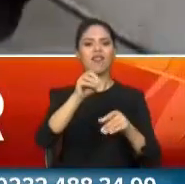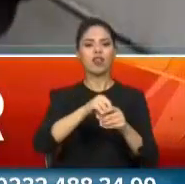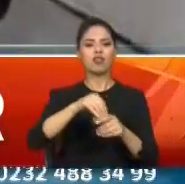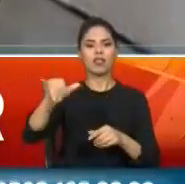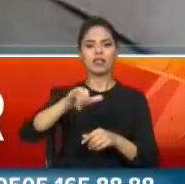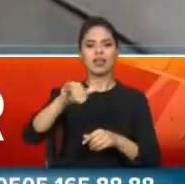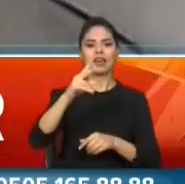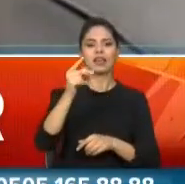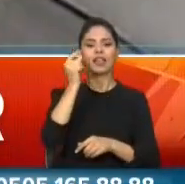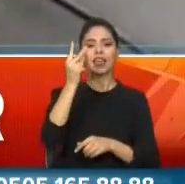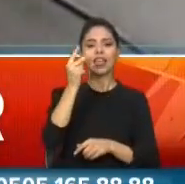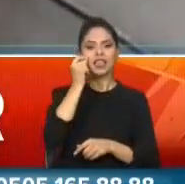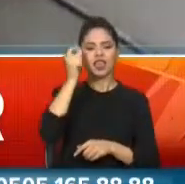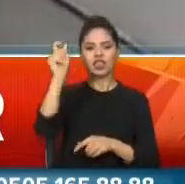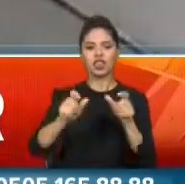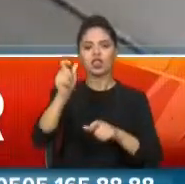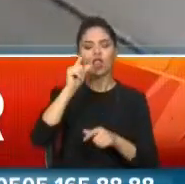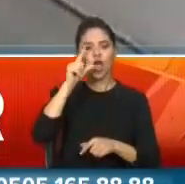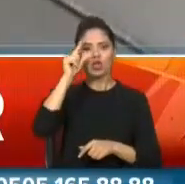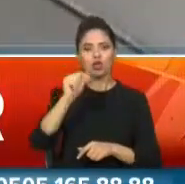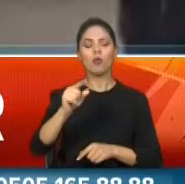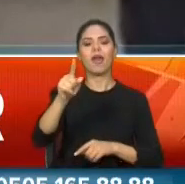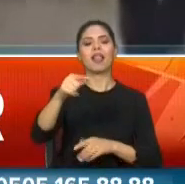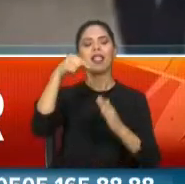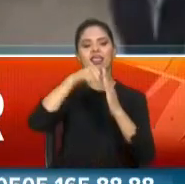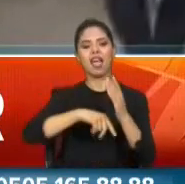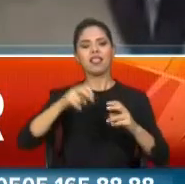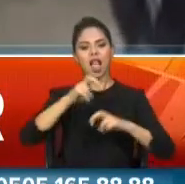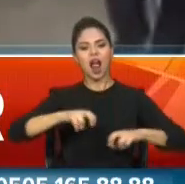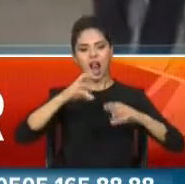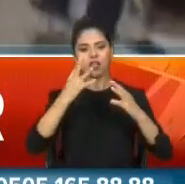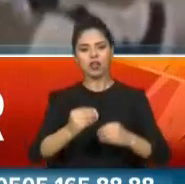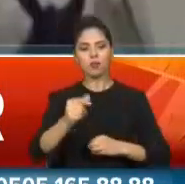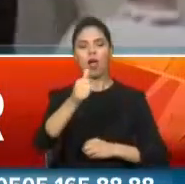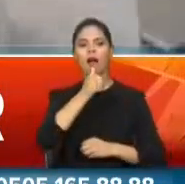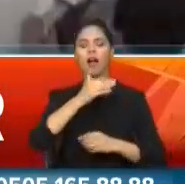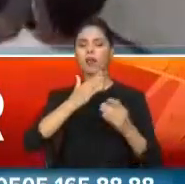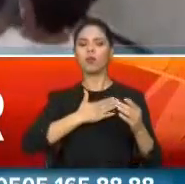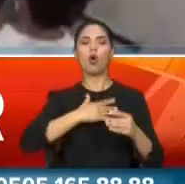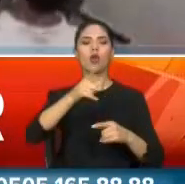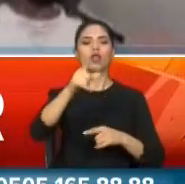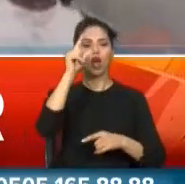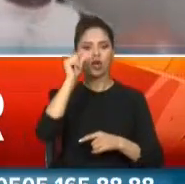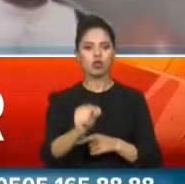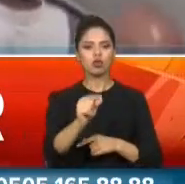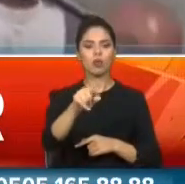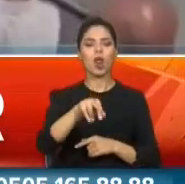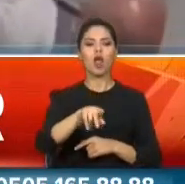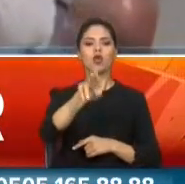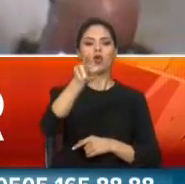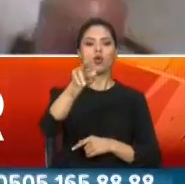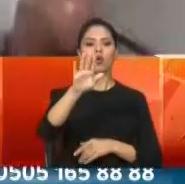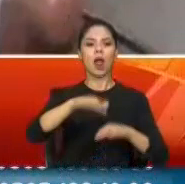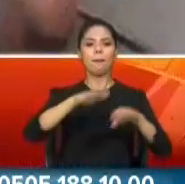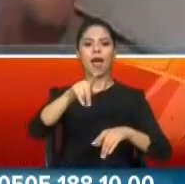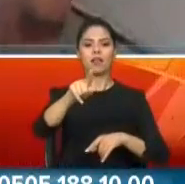yakınında duran iki kişiden şüphelendi, detaylı inceleme yaptı. Görüntüde adamın hemen önündeki şüpheli yürüyen merdivenden inmek